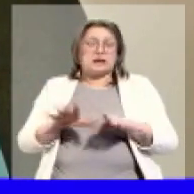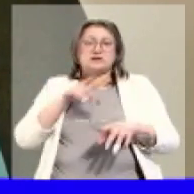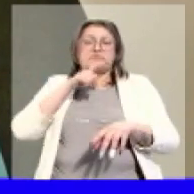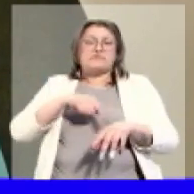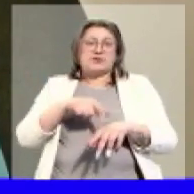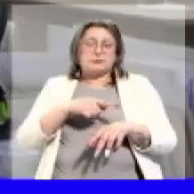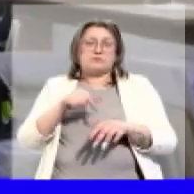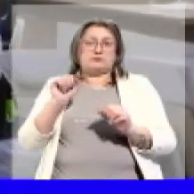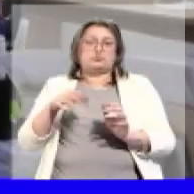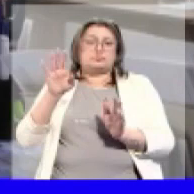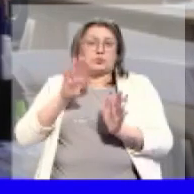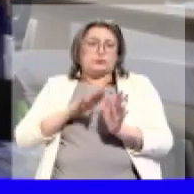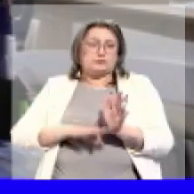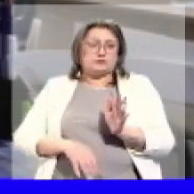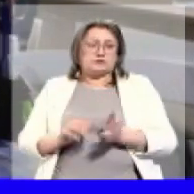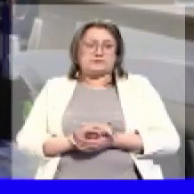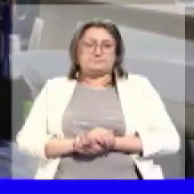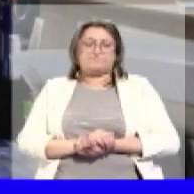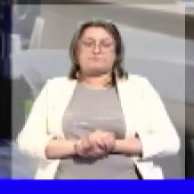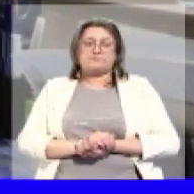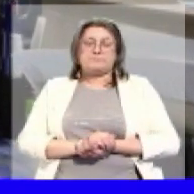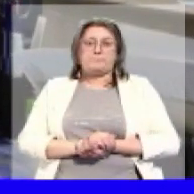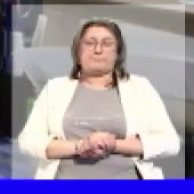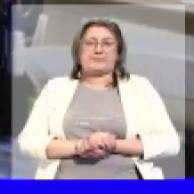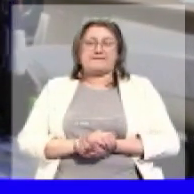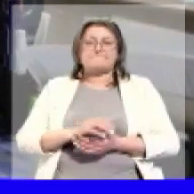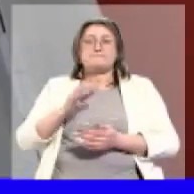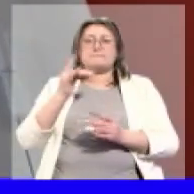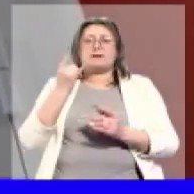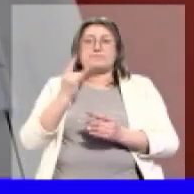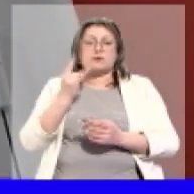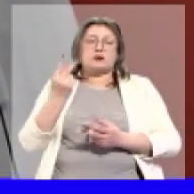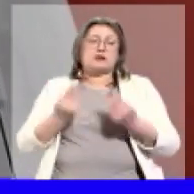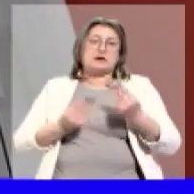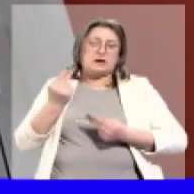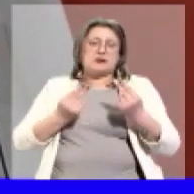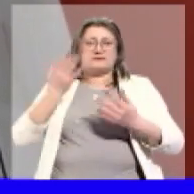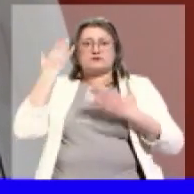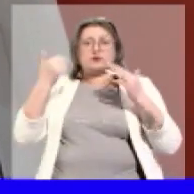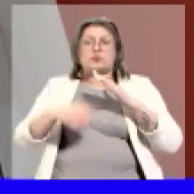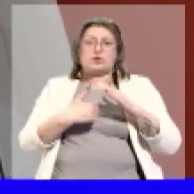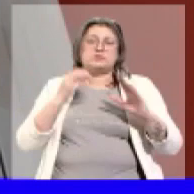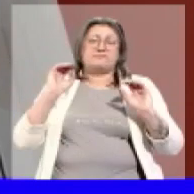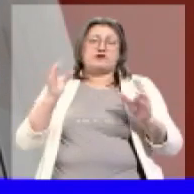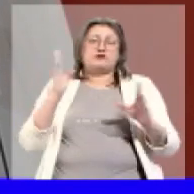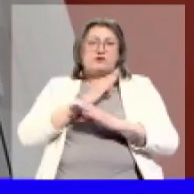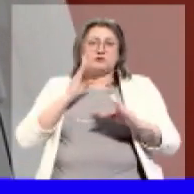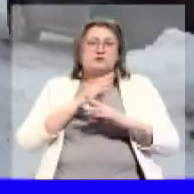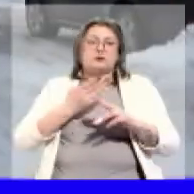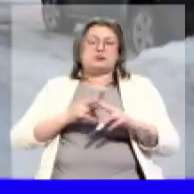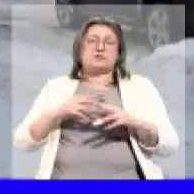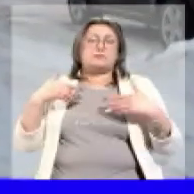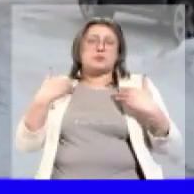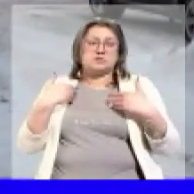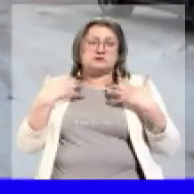әбден мүмкін. Әрине, интернетке телмиргеннен көрі, таза ауада ойнап, серуендеген баланың денсаулығы мақты болады, дейді